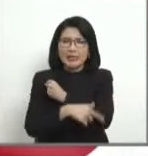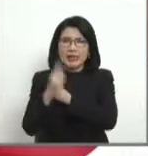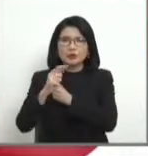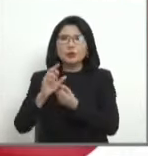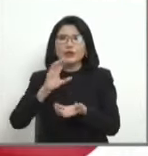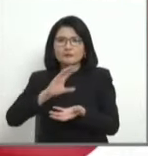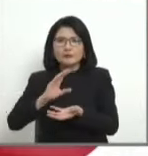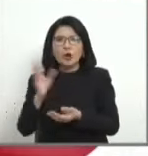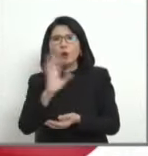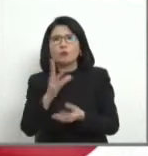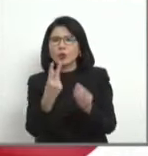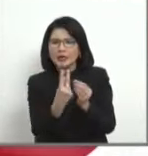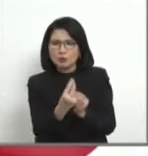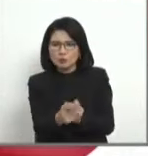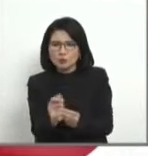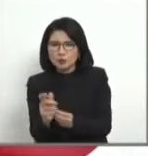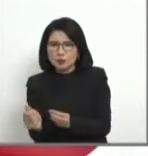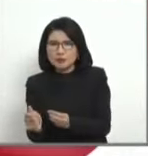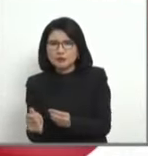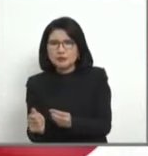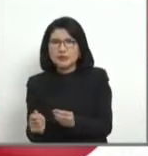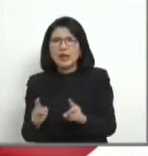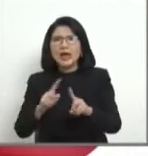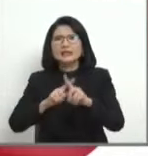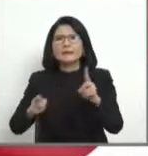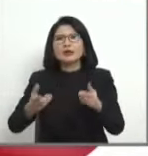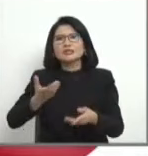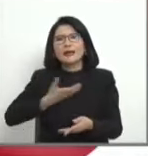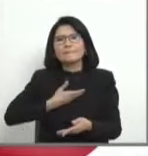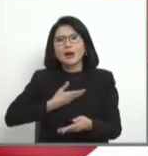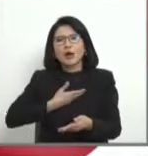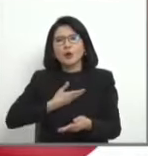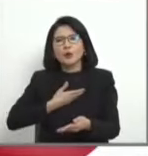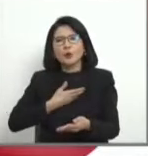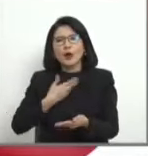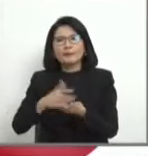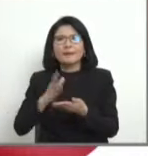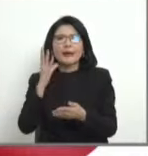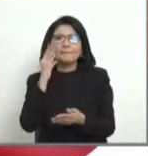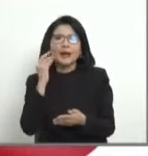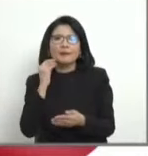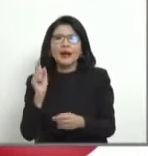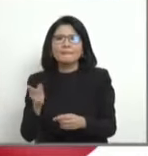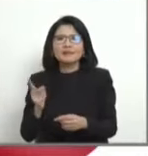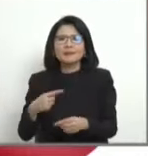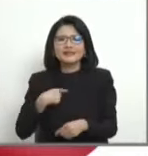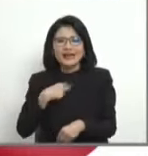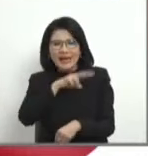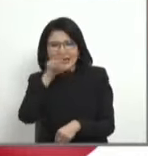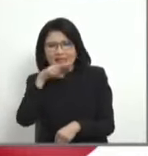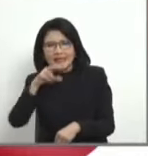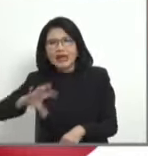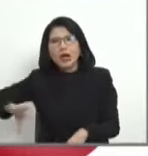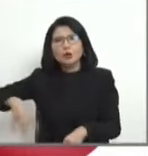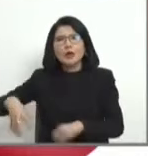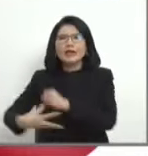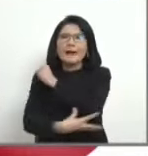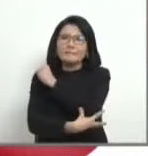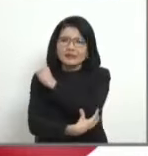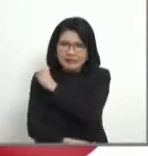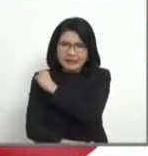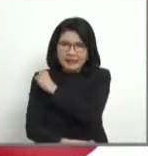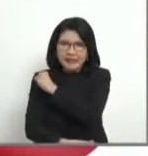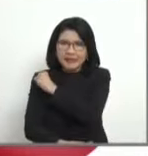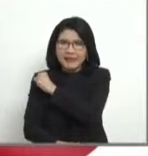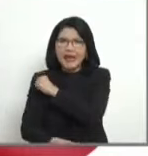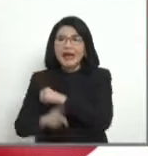sebuah kos. Maka kalau kemudian saya mau berbagi pengalaman di Jawa Tengah, kenapa saya cari keluarga miskin agar anaknya